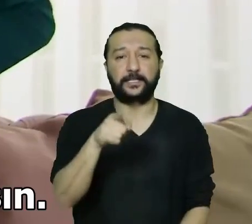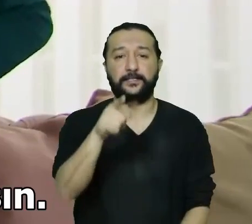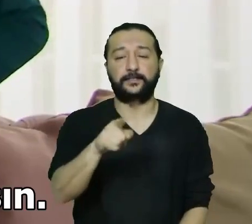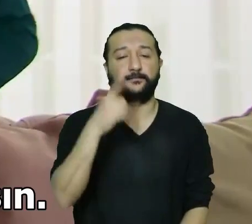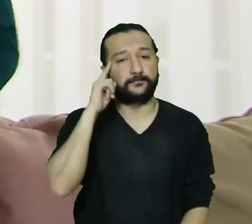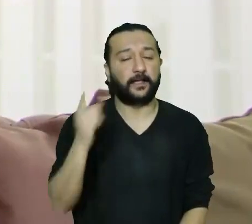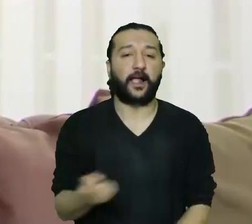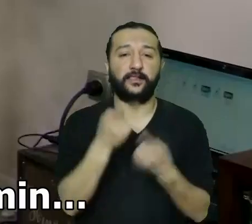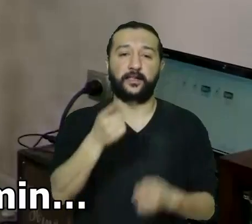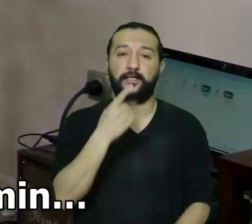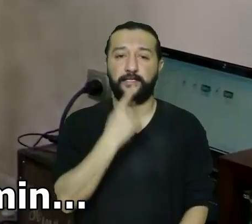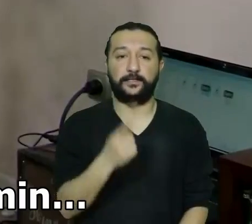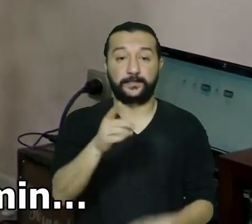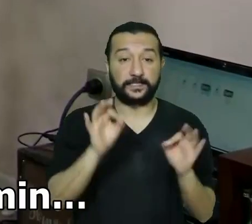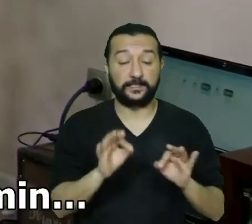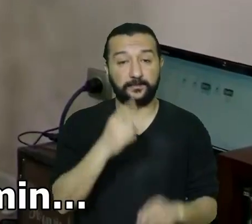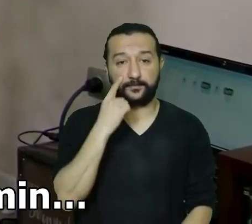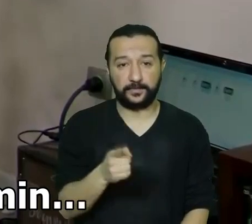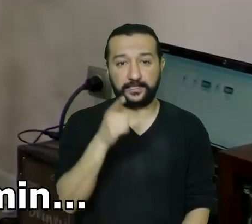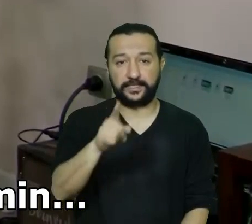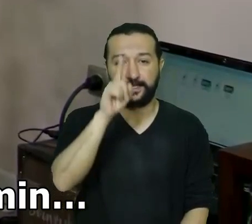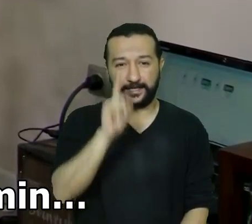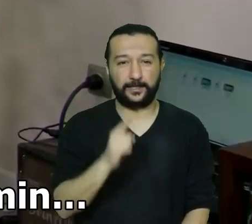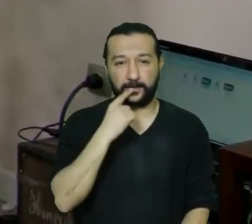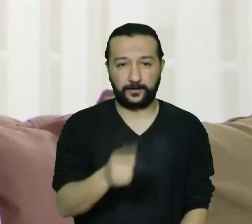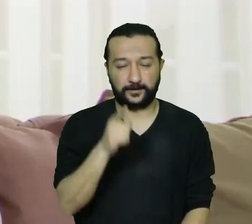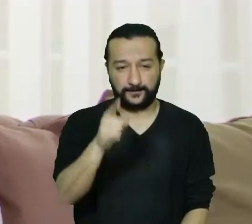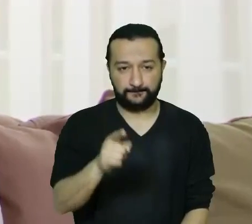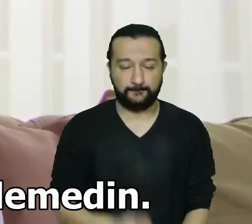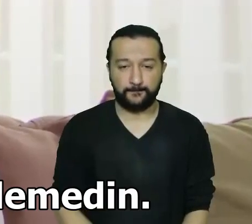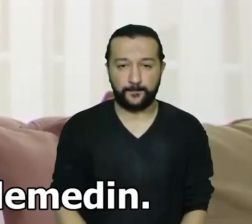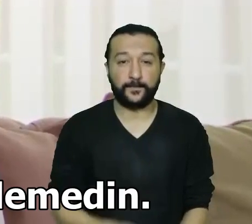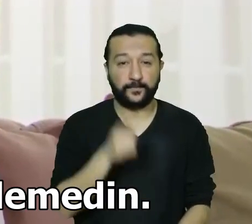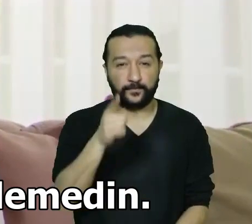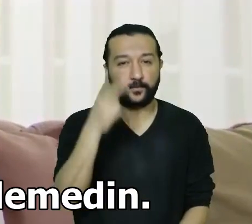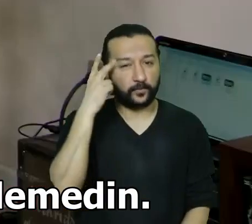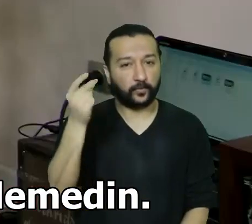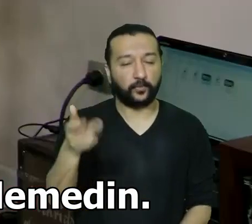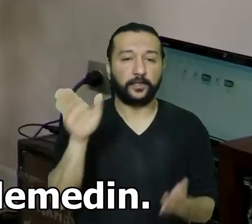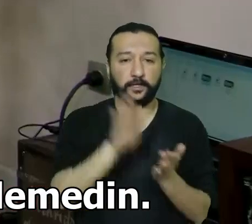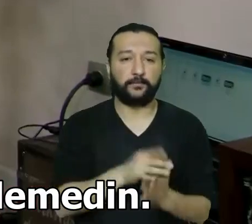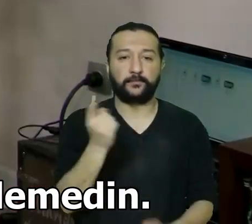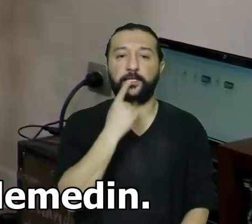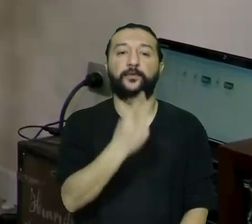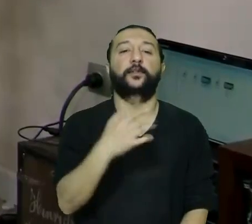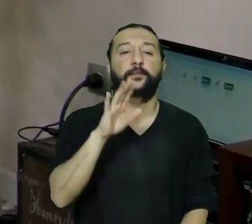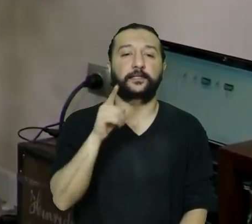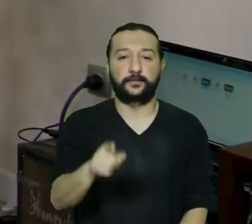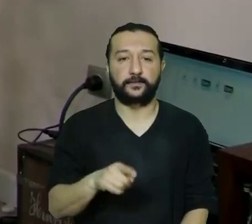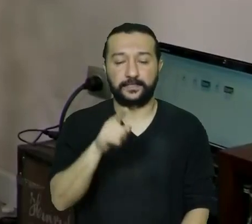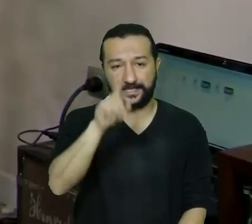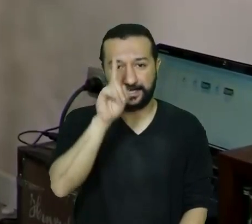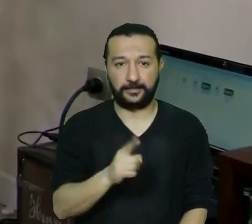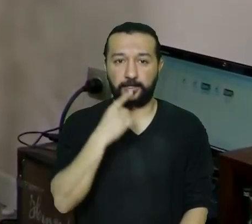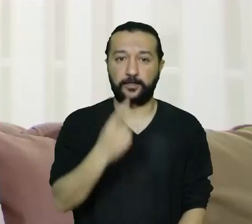sen ümitsiz vakasın. Şimdi bak, ilk söyledin ya demin. Unut onu, yok öyle bir şey söylemedin.